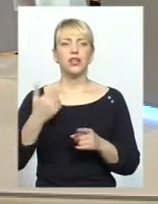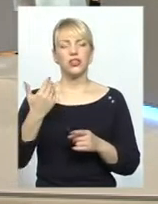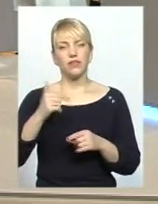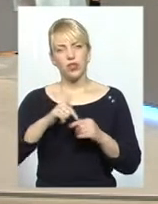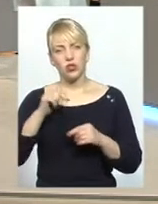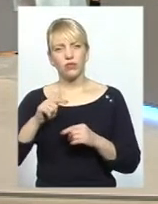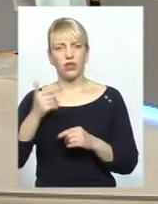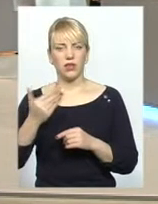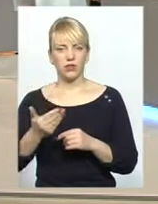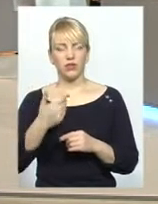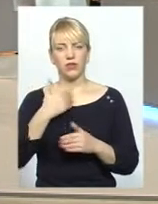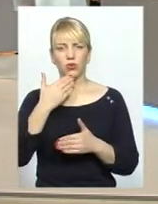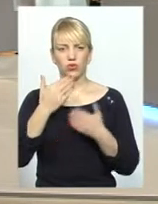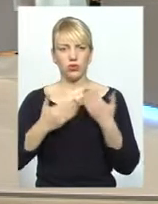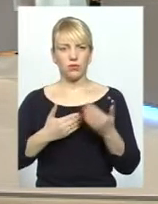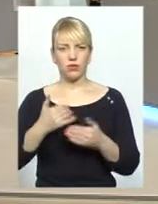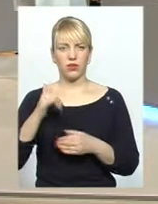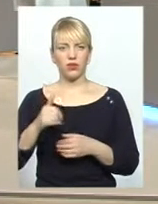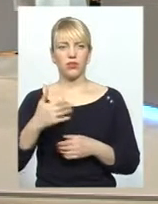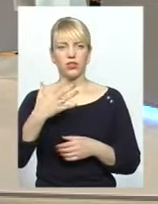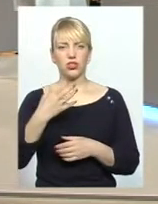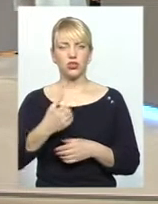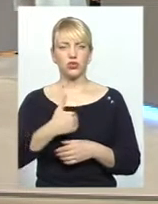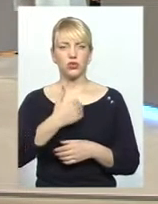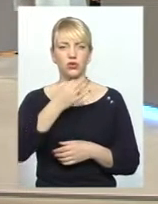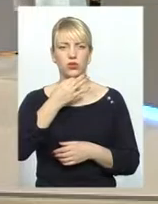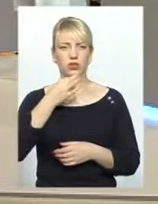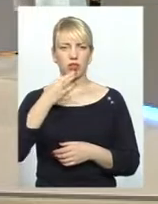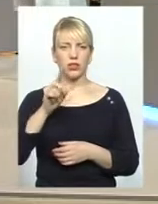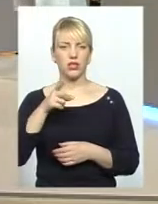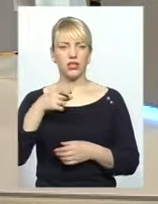її членів, не громади. Хочу сказати іще із